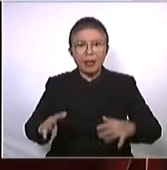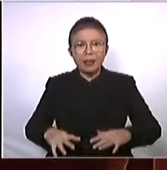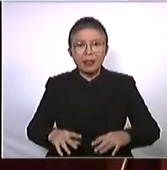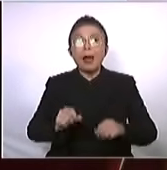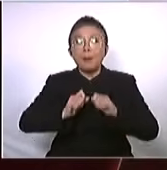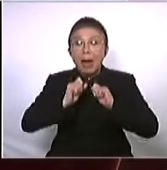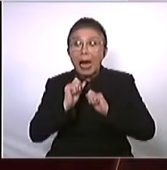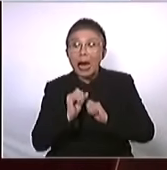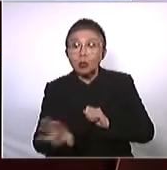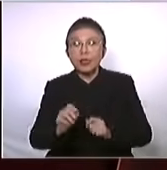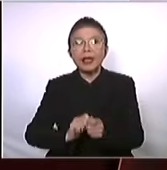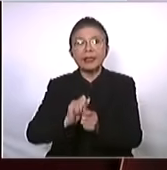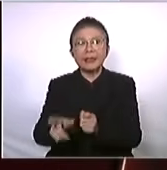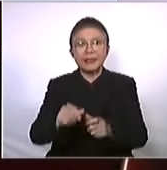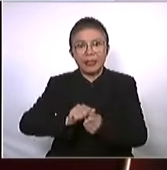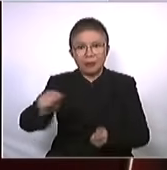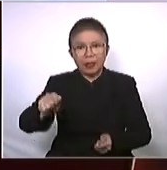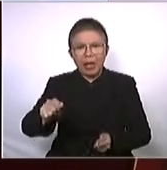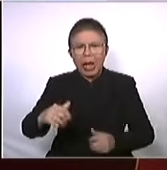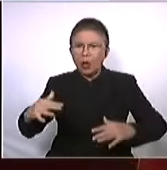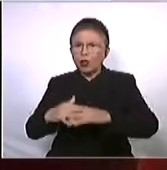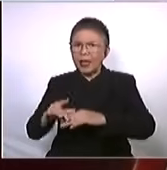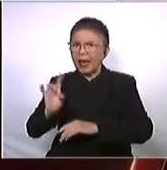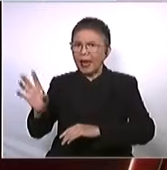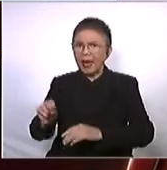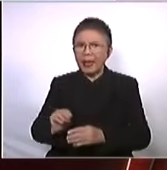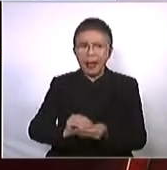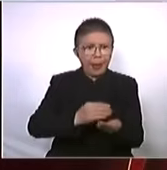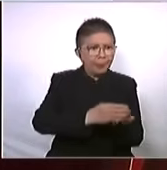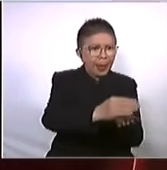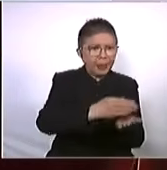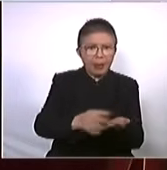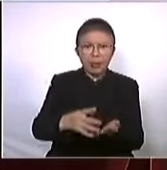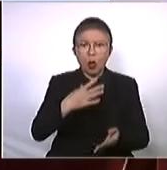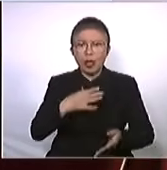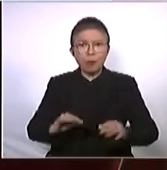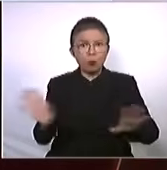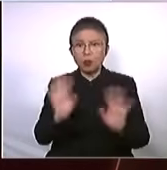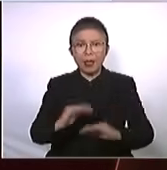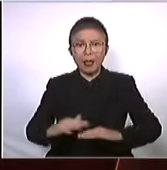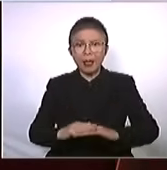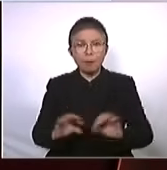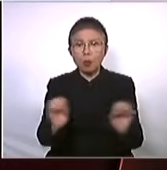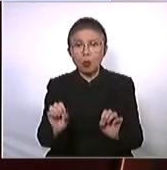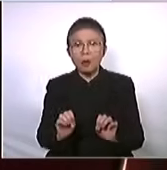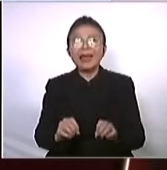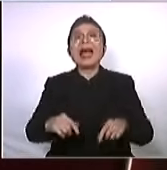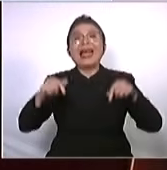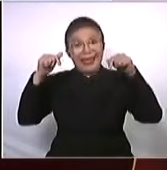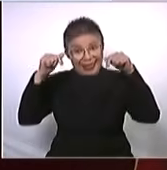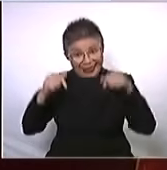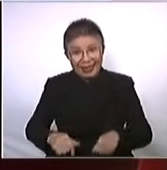diberi sertifikat lahan yang lain itu belum dibagi terhadap orang yang belum punya Nah itulah yang akan kita